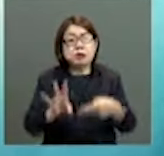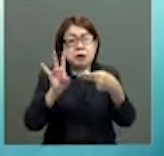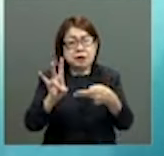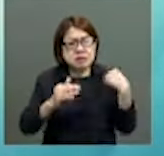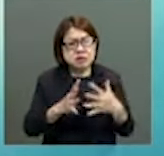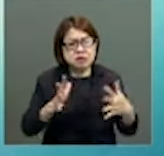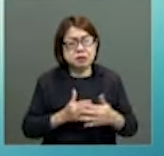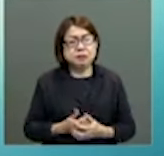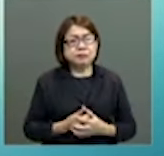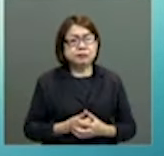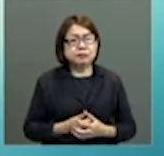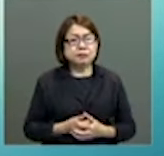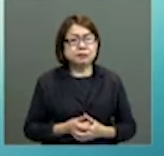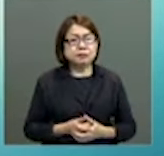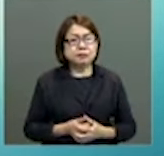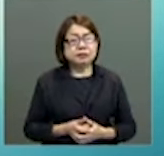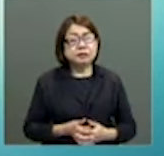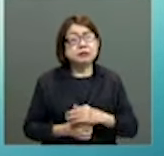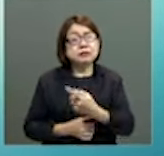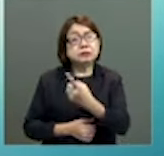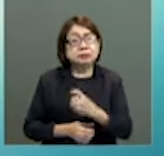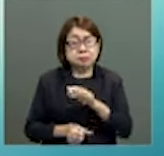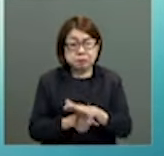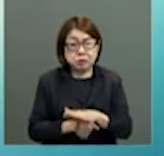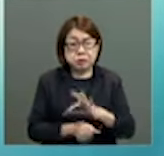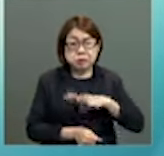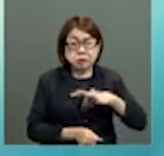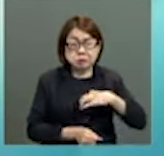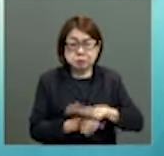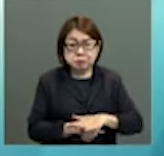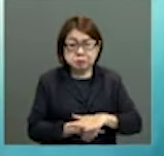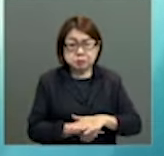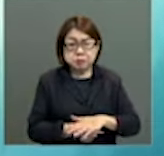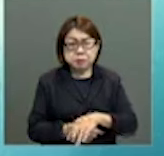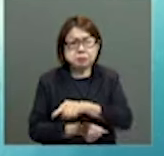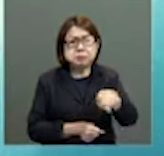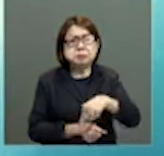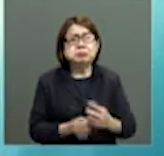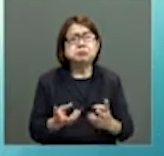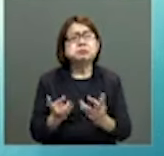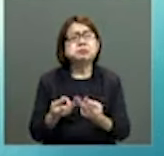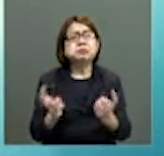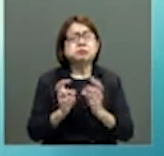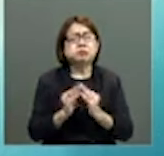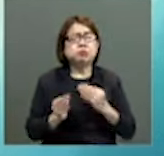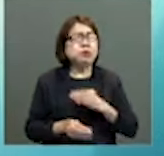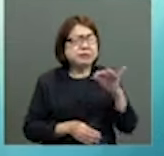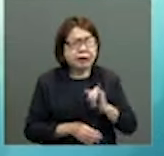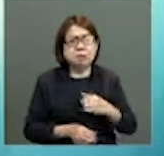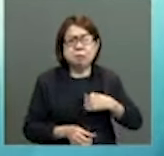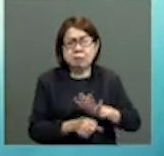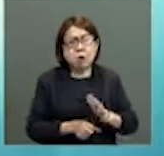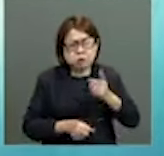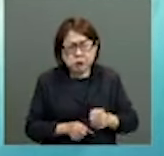71,860 รายซึ่งถามว่าแค่นี้พอใจไหมนะครับในที่ประชุมบอกว่ายังไม่พอใจครับต้องหาหนทางเพิ่ม